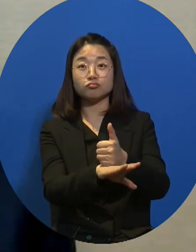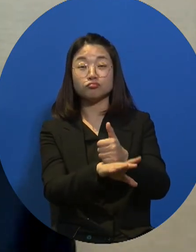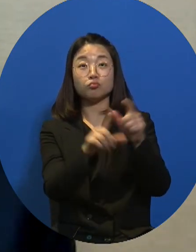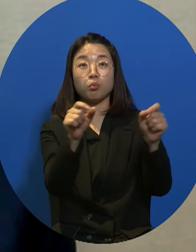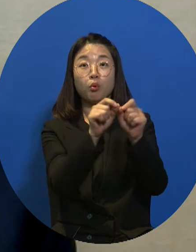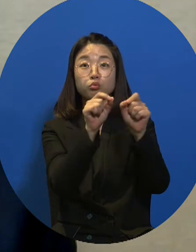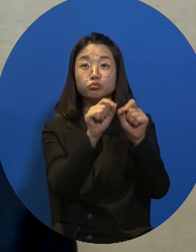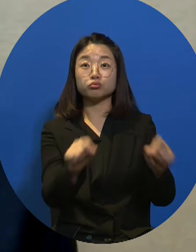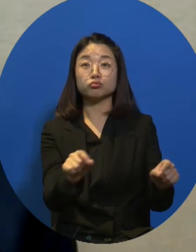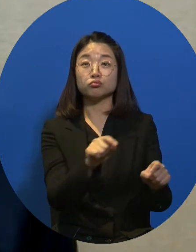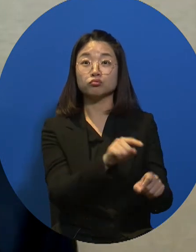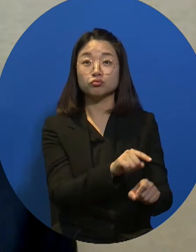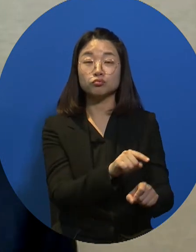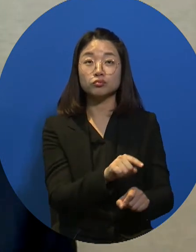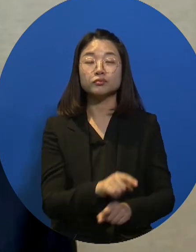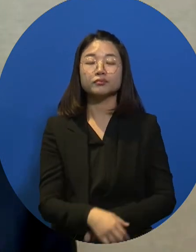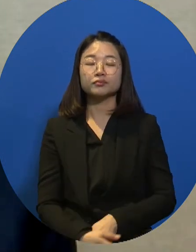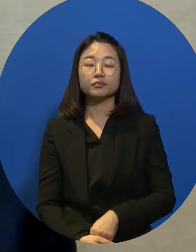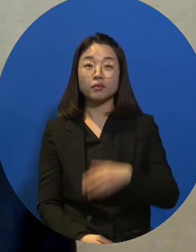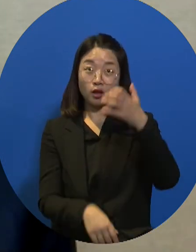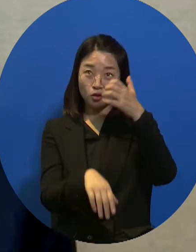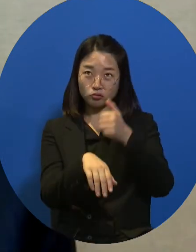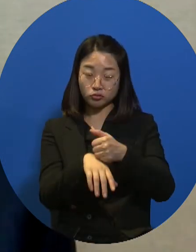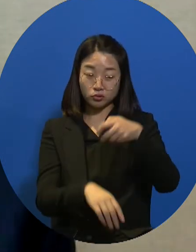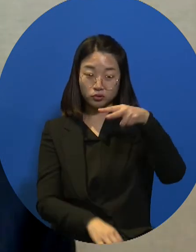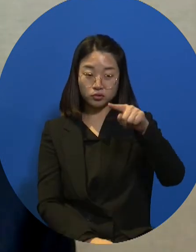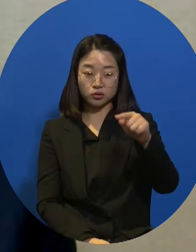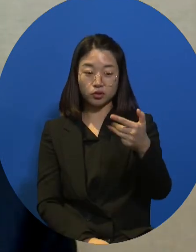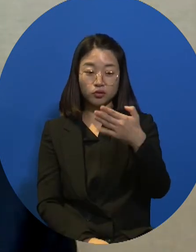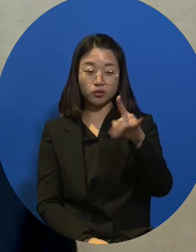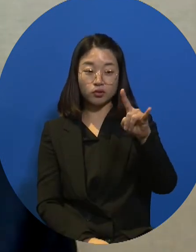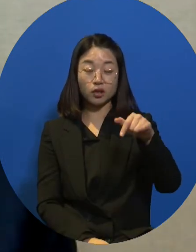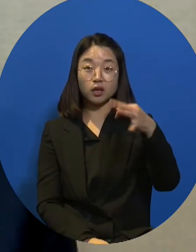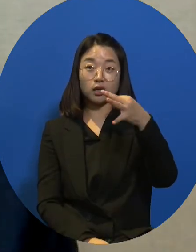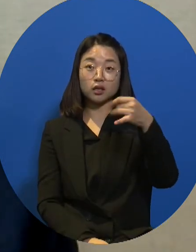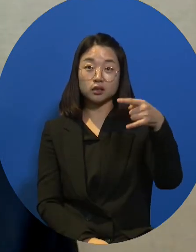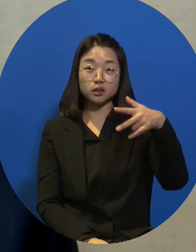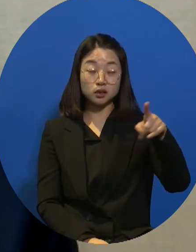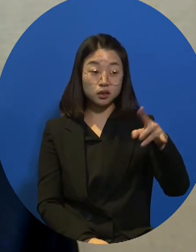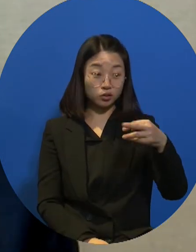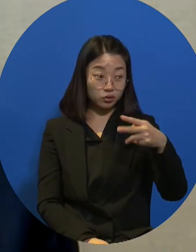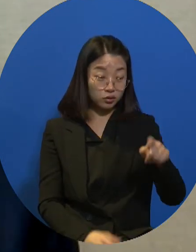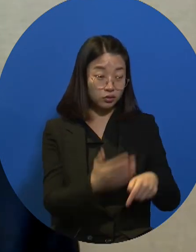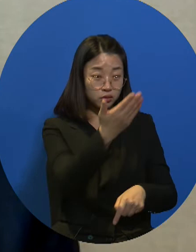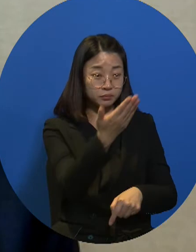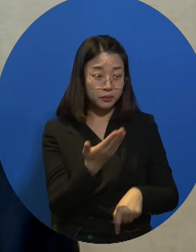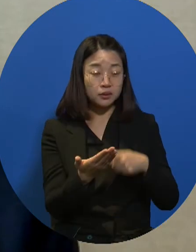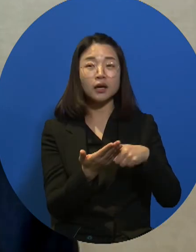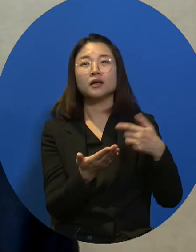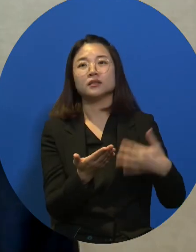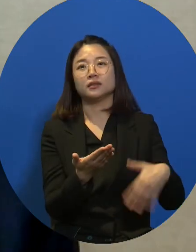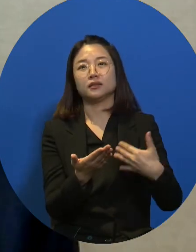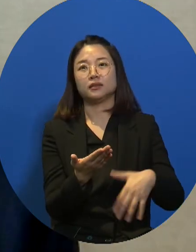제도를 내용을 하는 선택의정서도 이제 아직 정부 비준을 받지 못한 상태인데요.